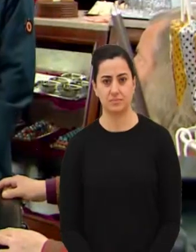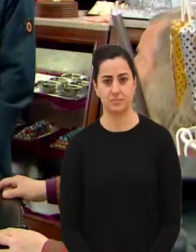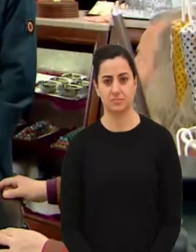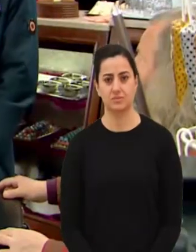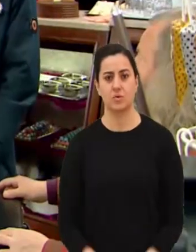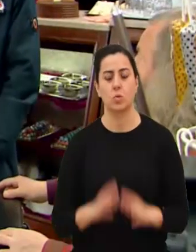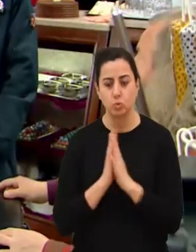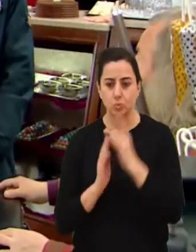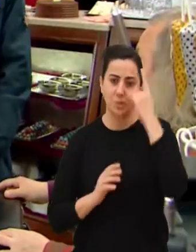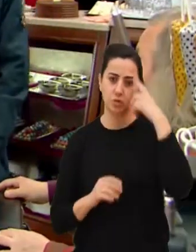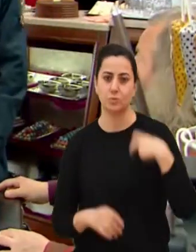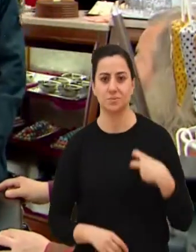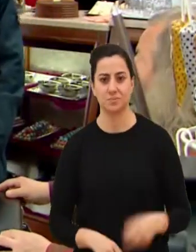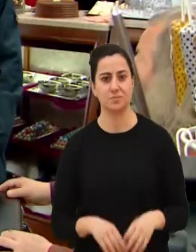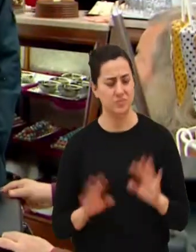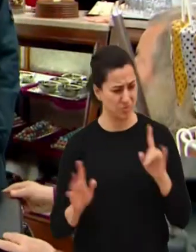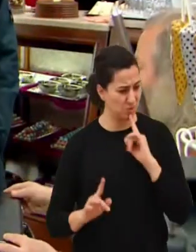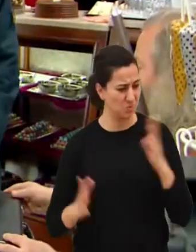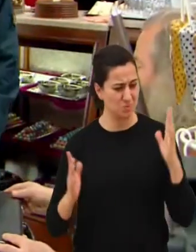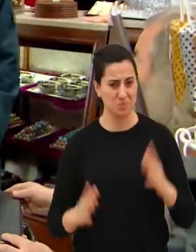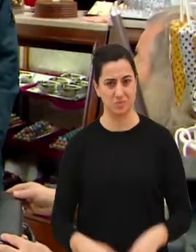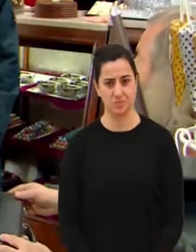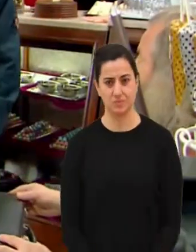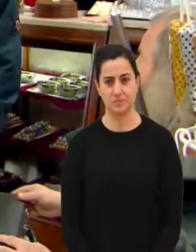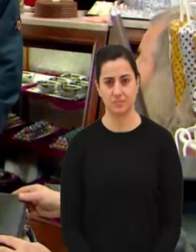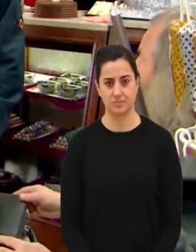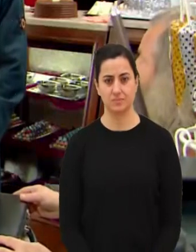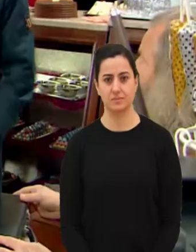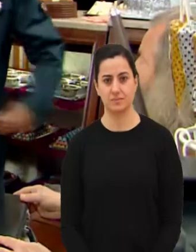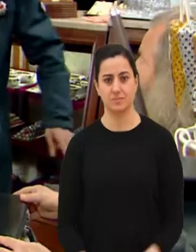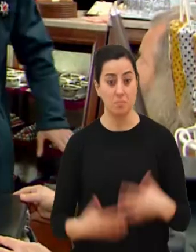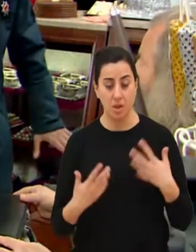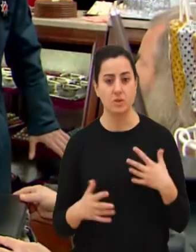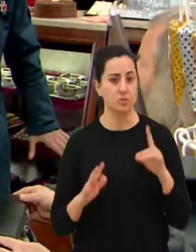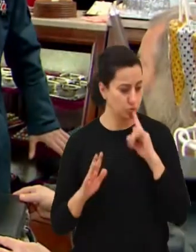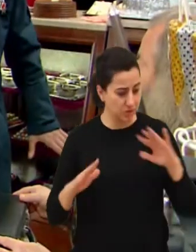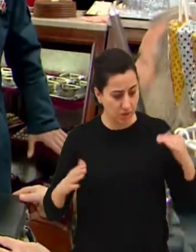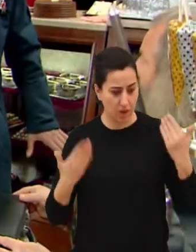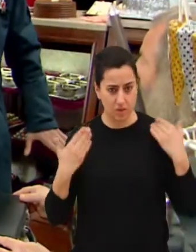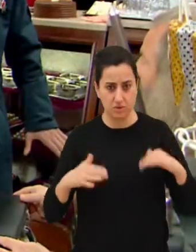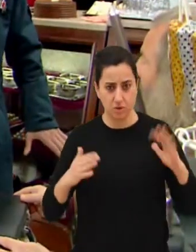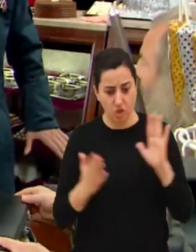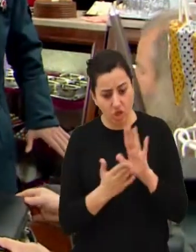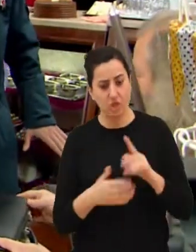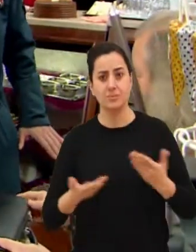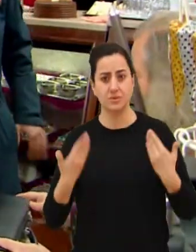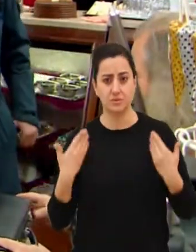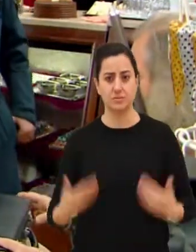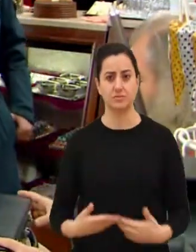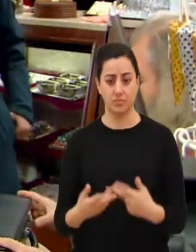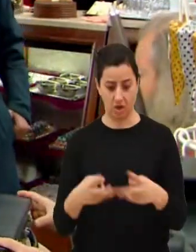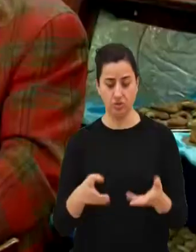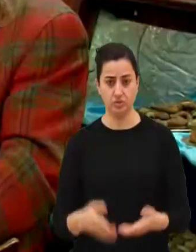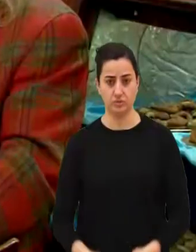dilerim başkomiserim. Ama işte sen de ya. Merak ettim de ondan. Ya merak etme. Arkamdan biraz geri çekilin ya. Silahını çekecek. Basri